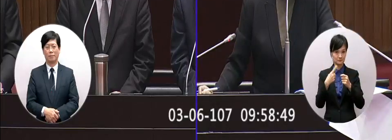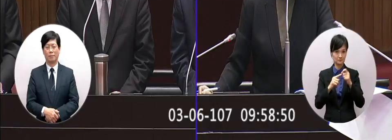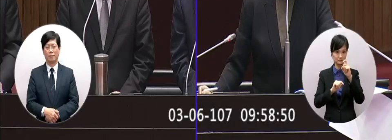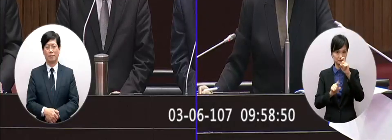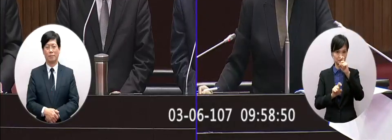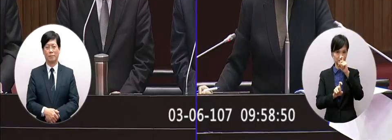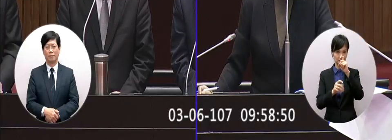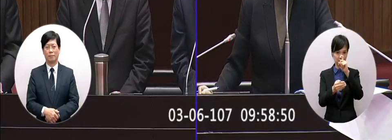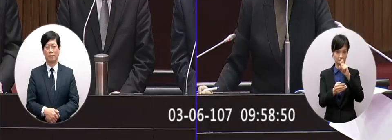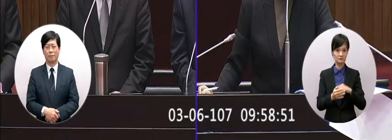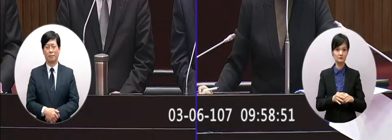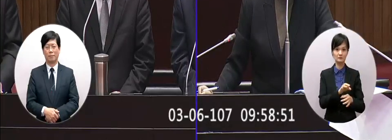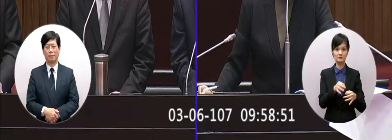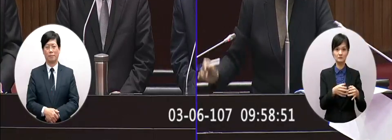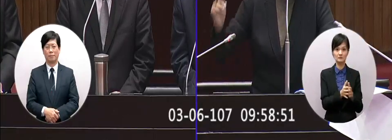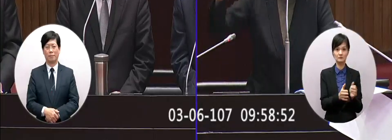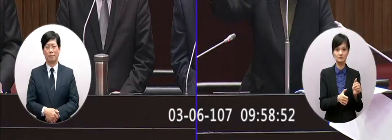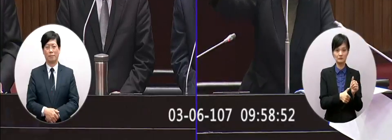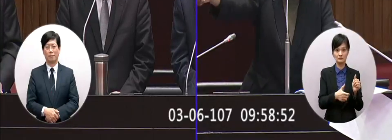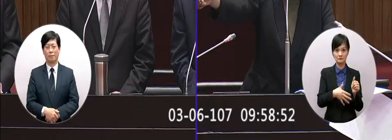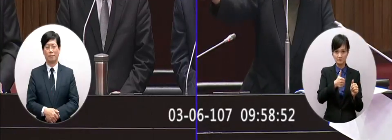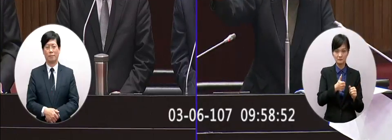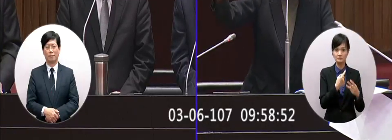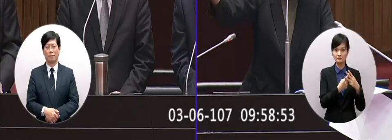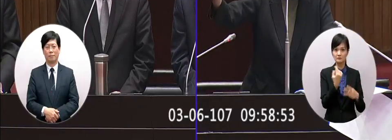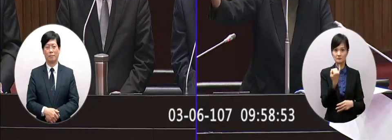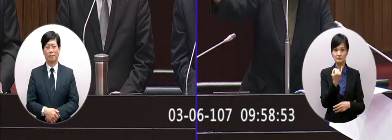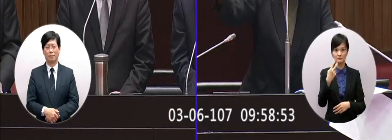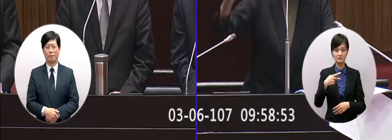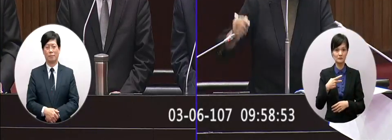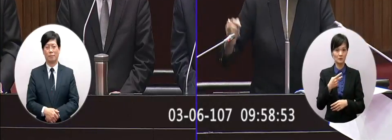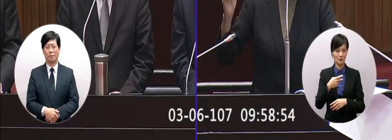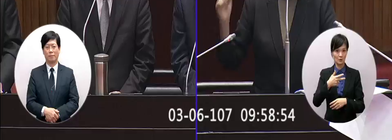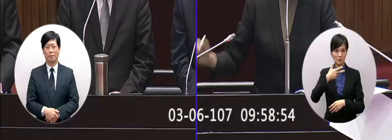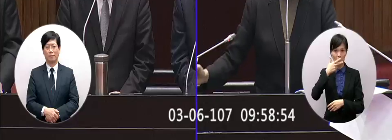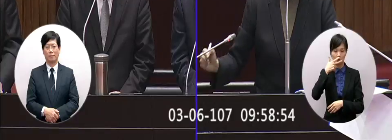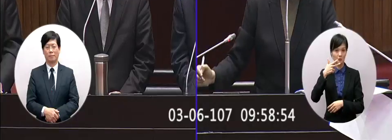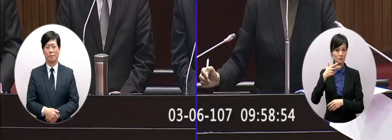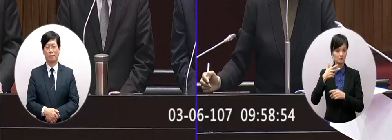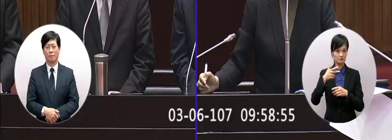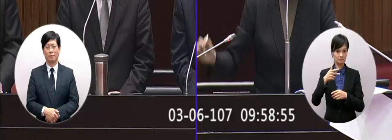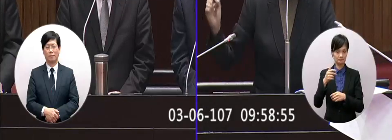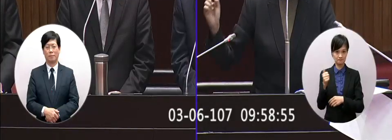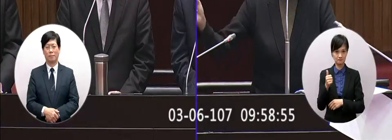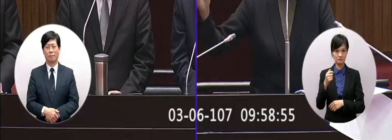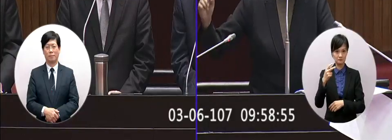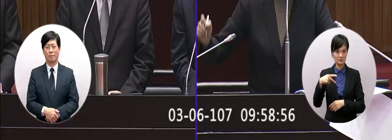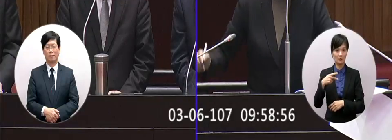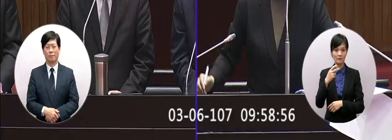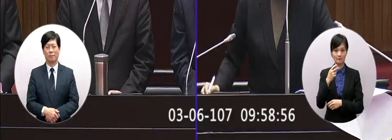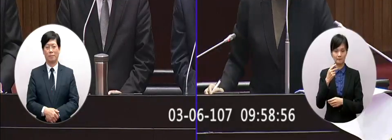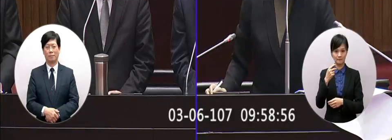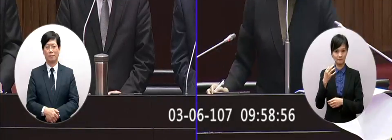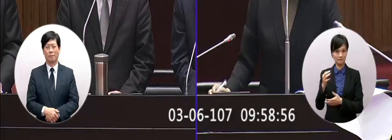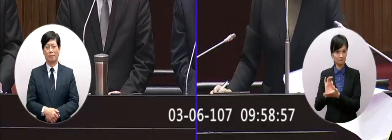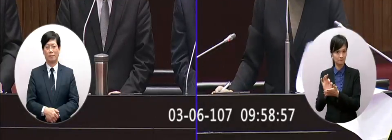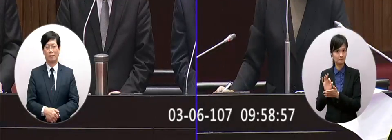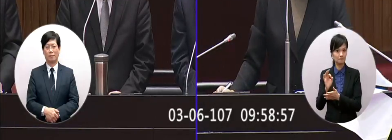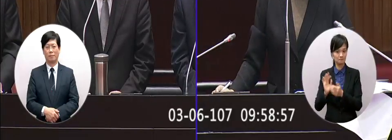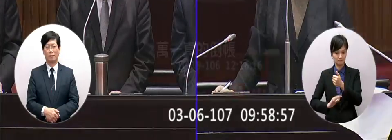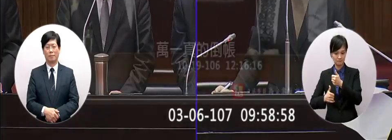2017年10月19号，经济部王次长王美花还有我们的主计长朱泽明跟费鸿泰委员在财政委员会的